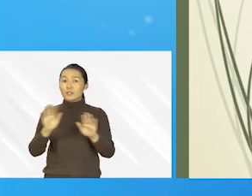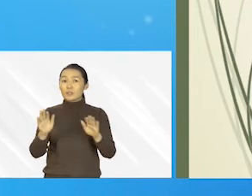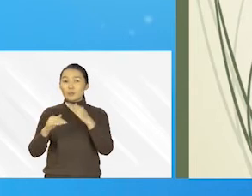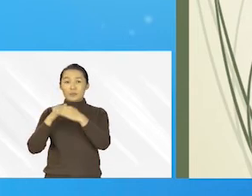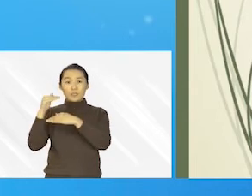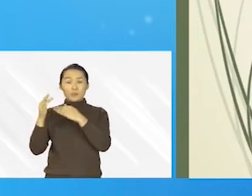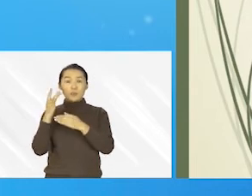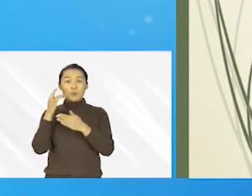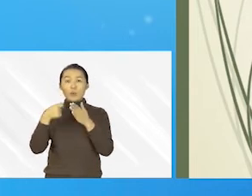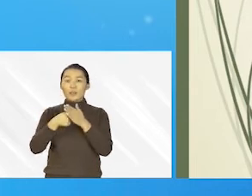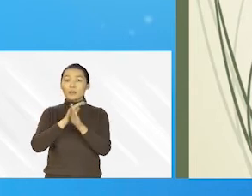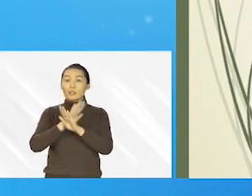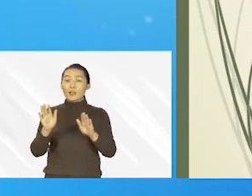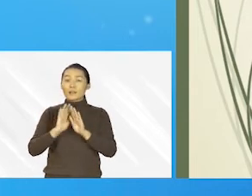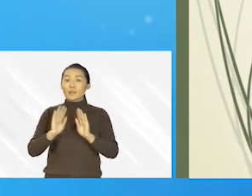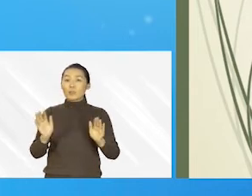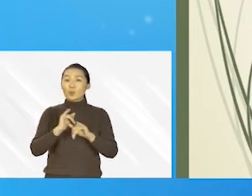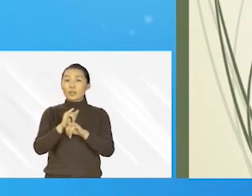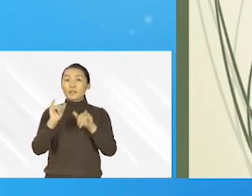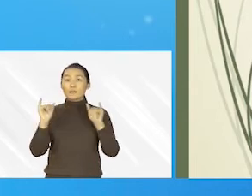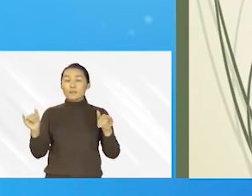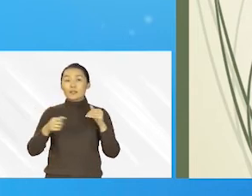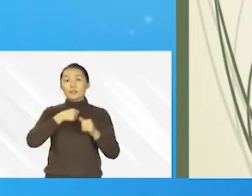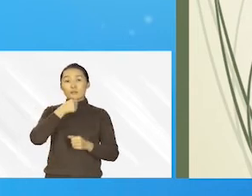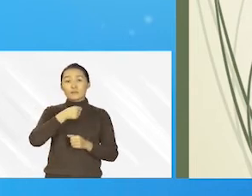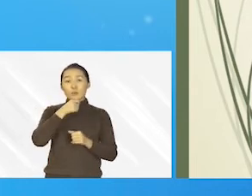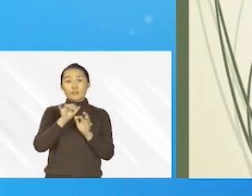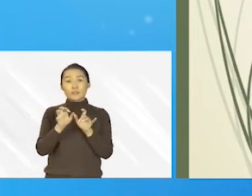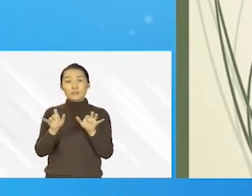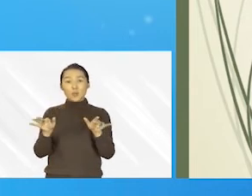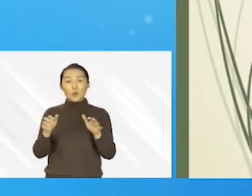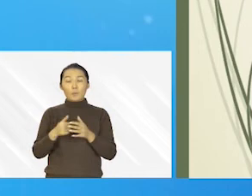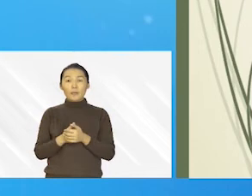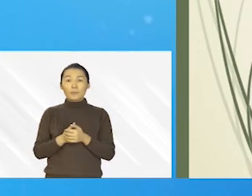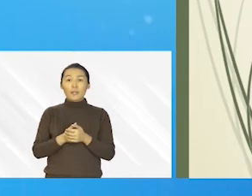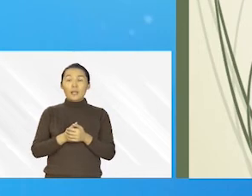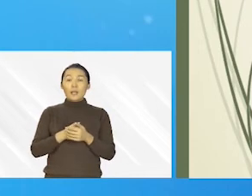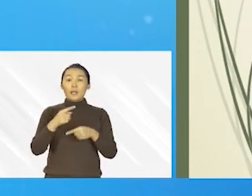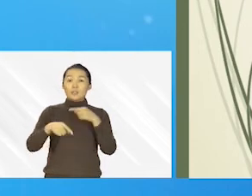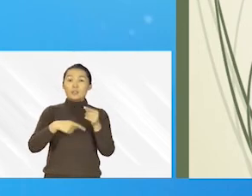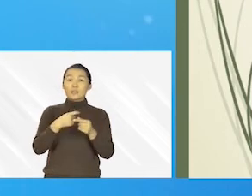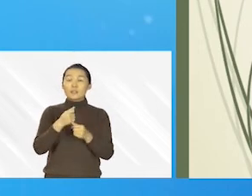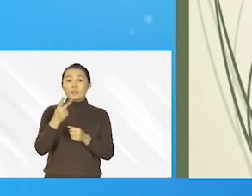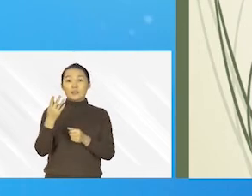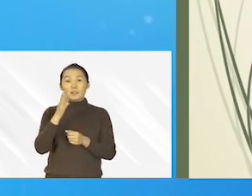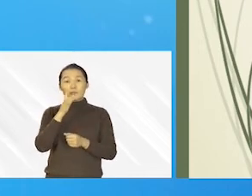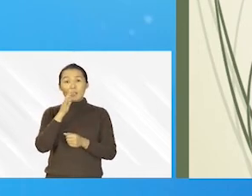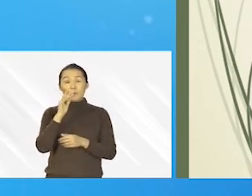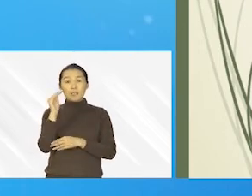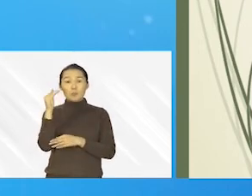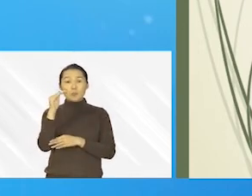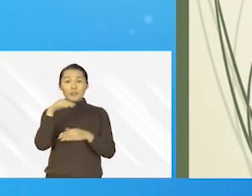которая не питается, а только развивается во взрослое насекомое. Через некоторое время из куколки